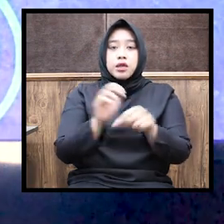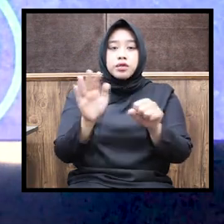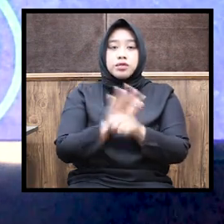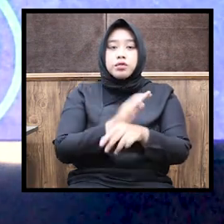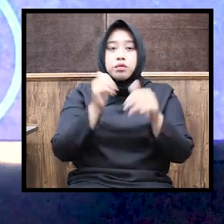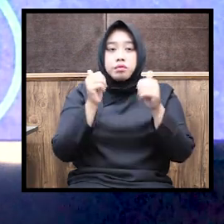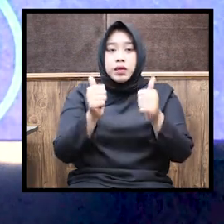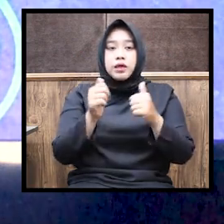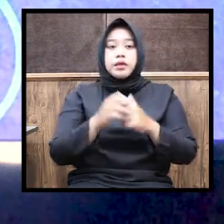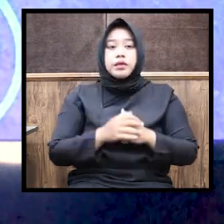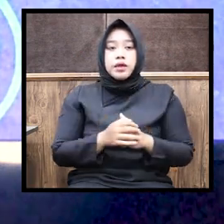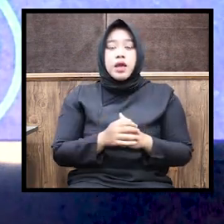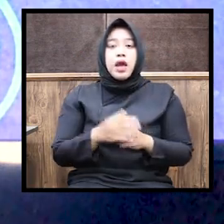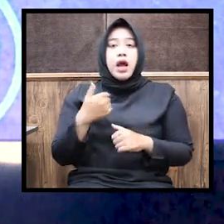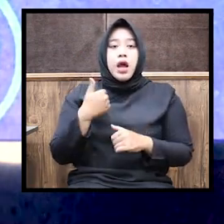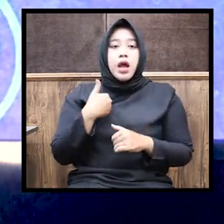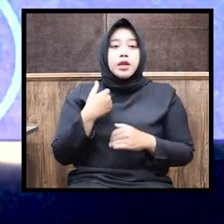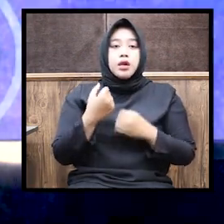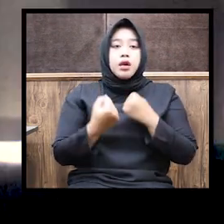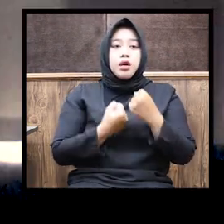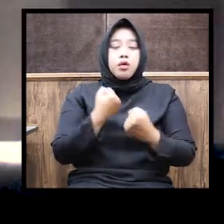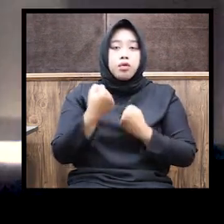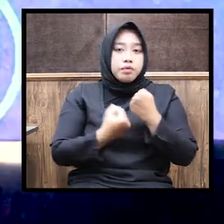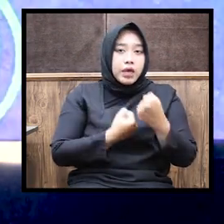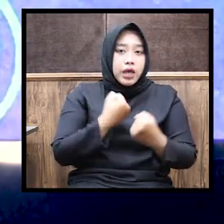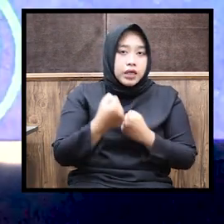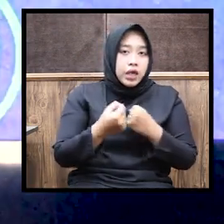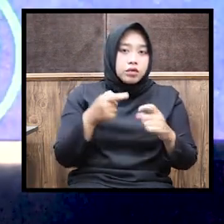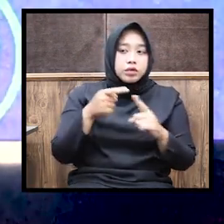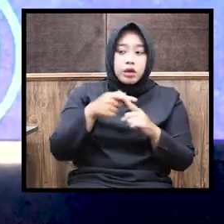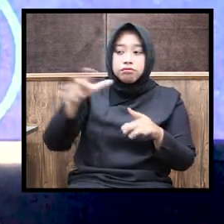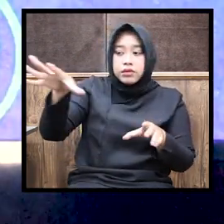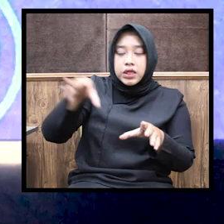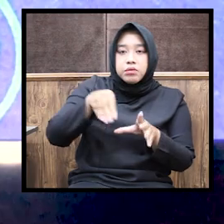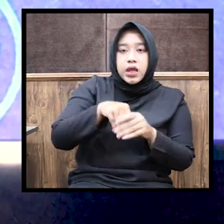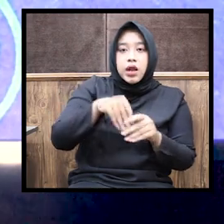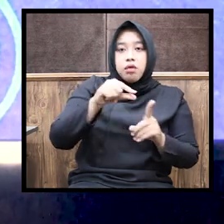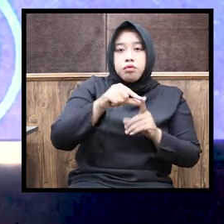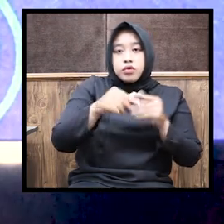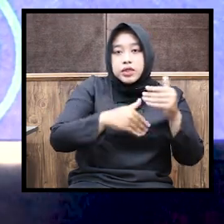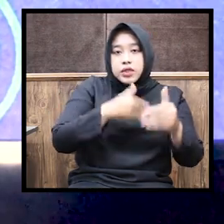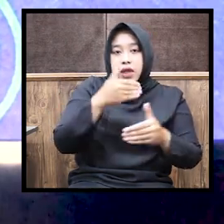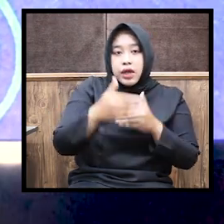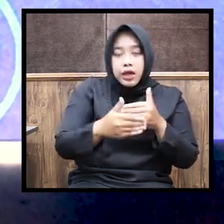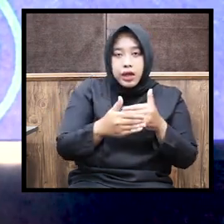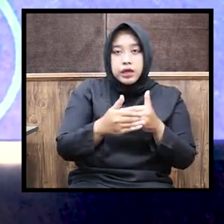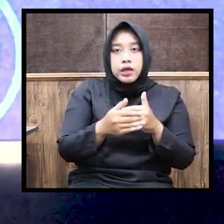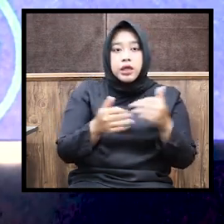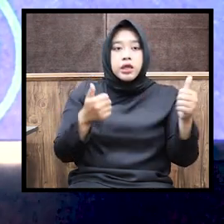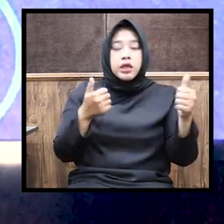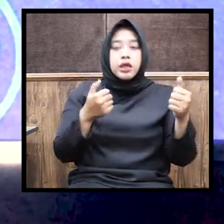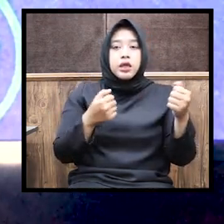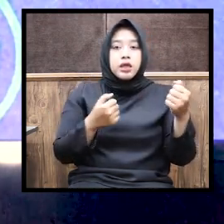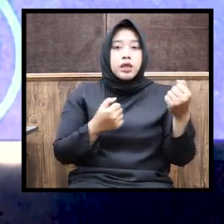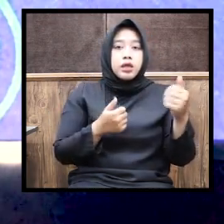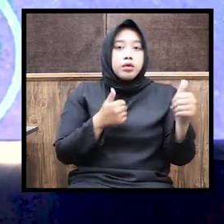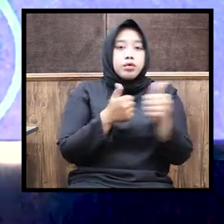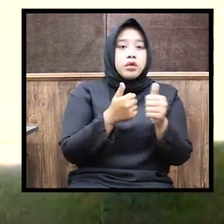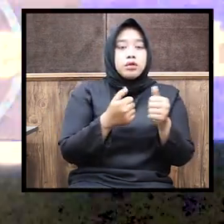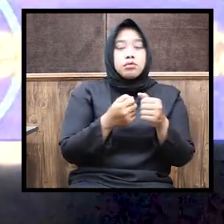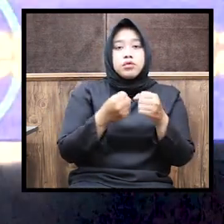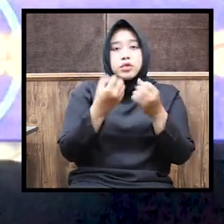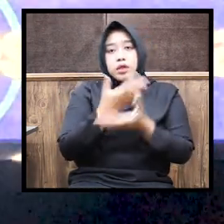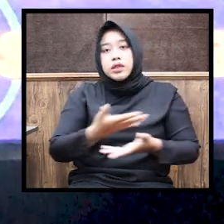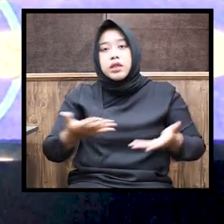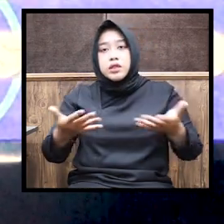ada upaya untuk kemudian mengajak perusahaan untuk juga mensosialisasikan kuota